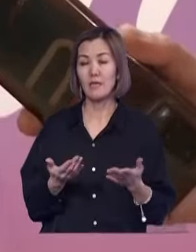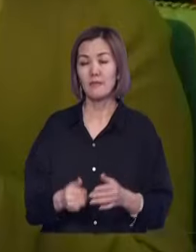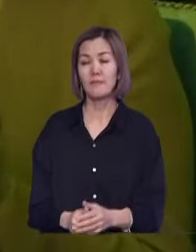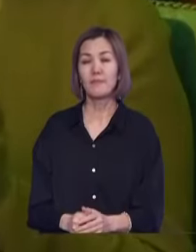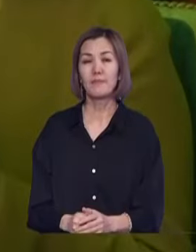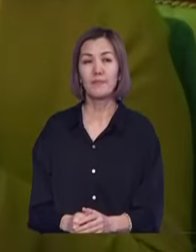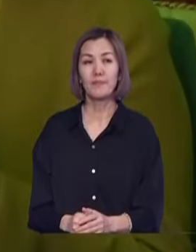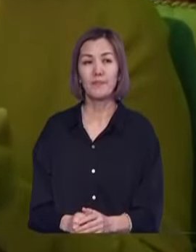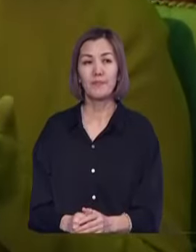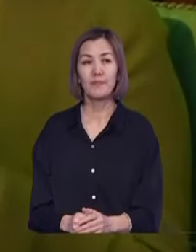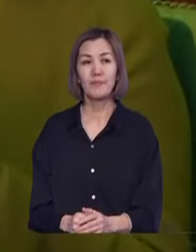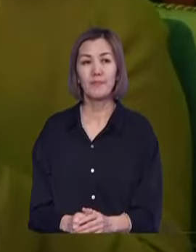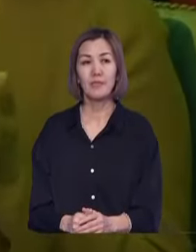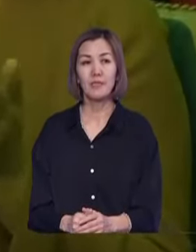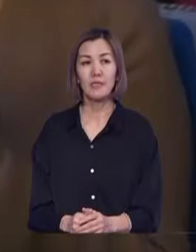тілеймін.